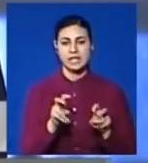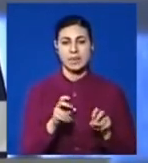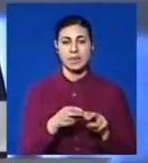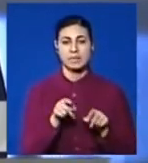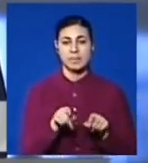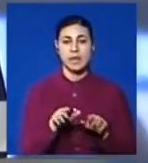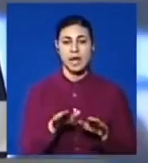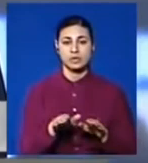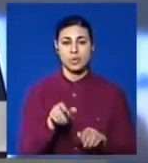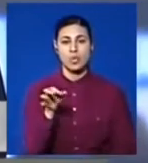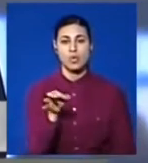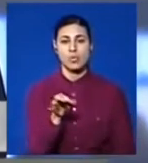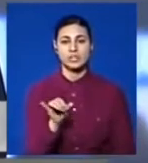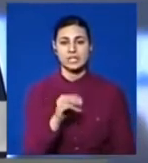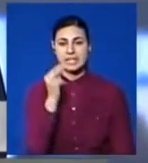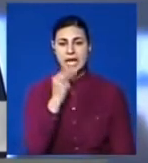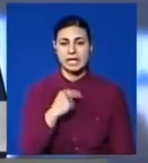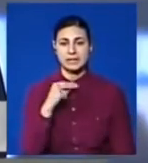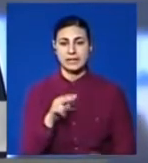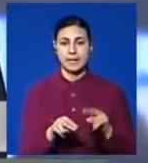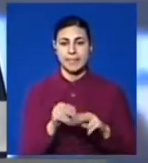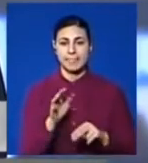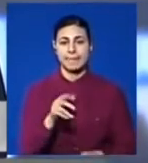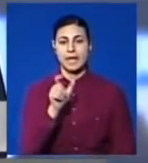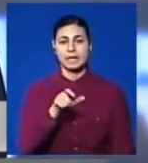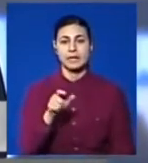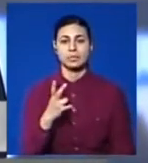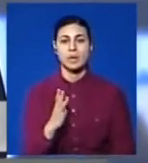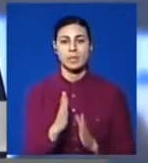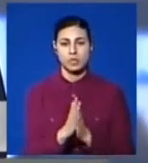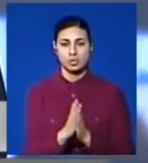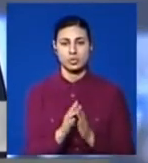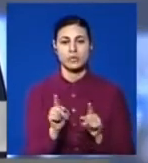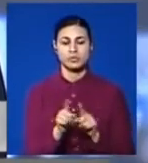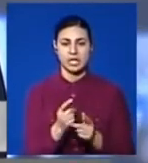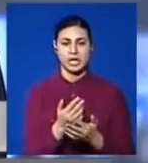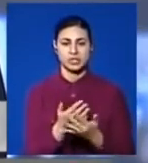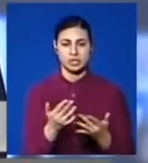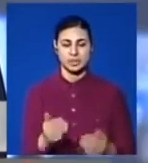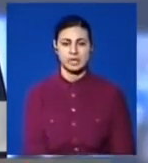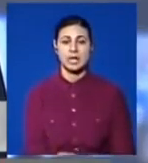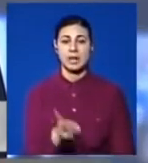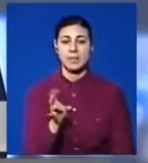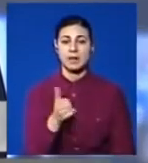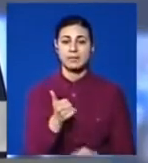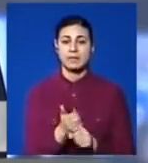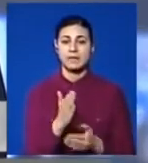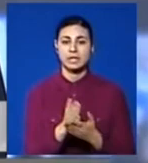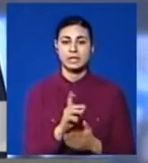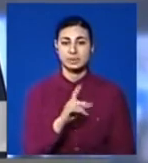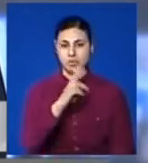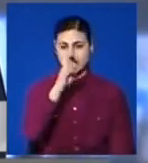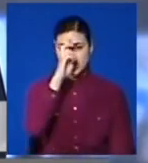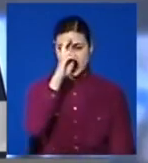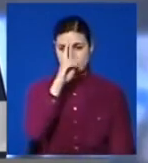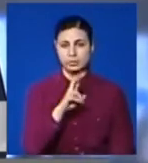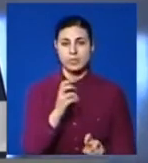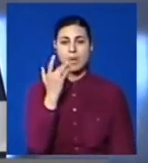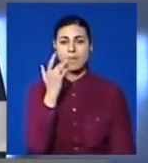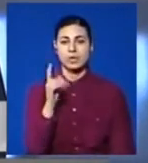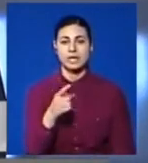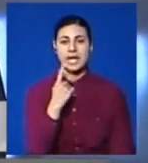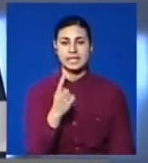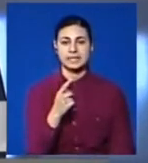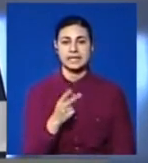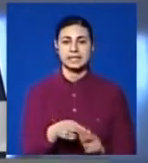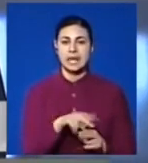იმ ადგილობრივ უბანში, სადაც ეკლესიას აფუძნებენ, მოსახლეობამ უნდა მოითხოვოს და ასე შემდეგ. მაგრამ თავარი ის არის, რომ სახელმწიფო პოლიტიკა არ არის